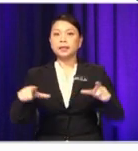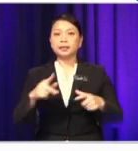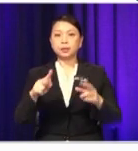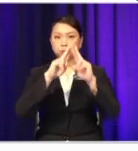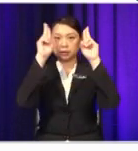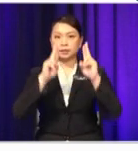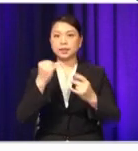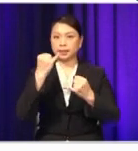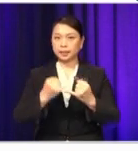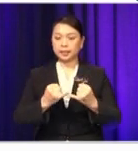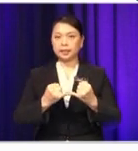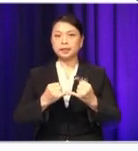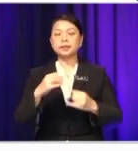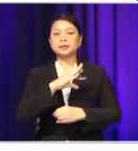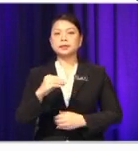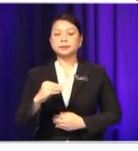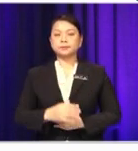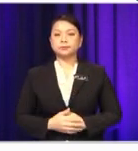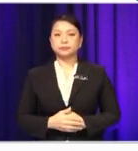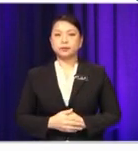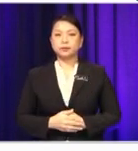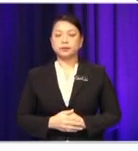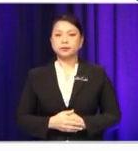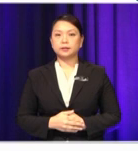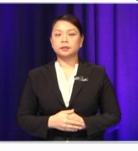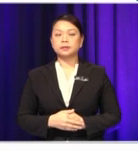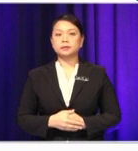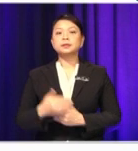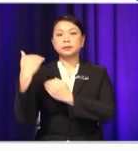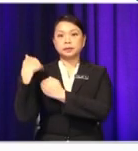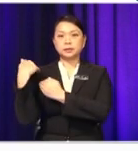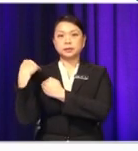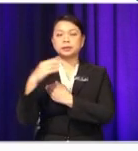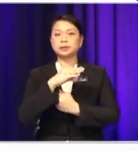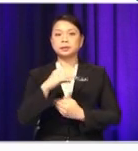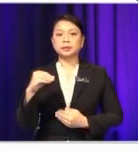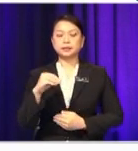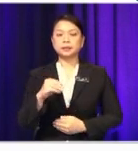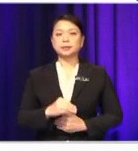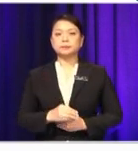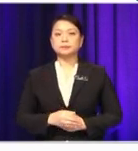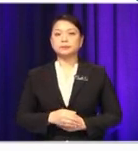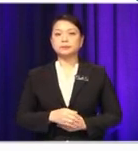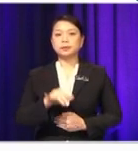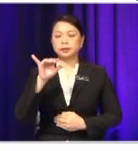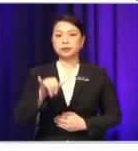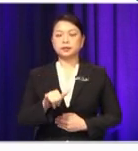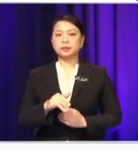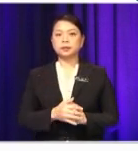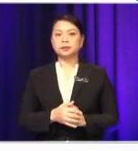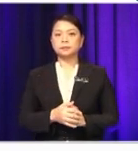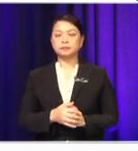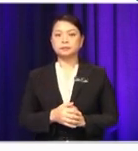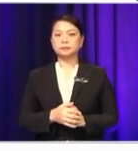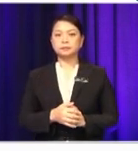sesi akademik. Yang kelapan adalah peranan dan tanggungjawab yang dipikul oleh Jabatan Pendidikan Negeri